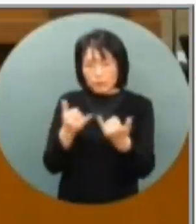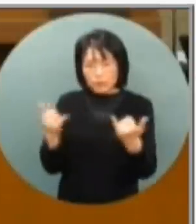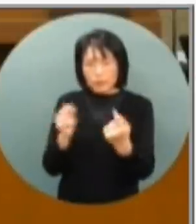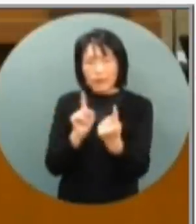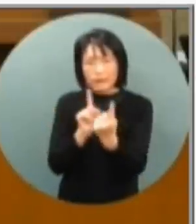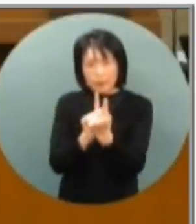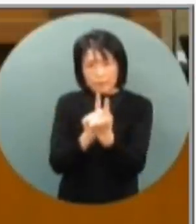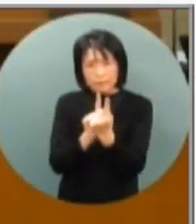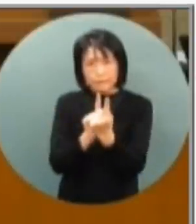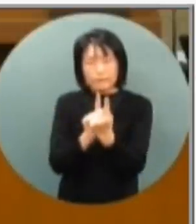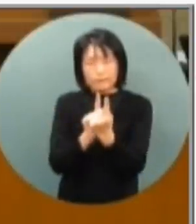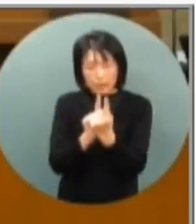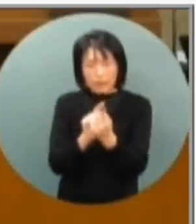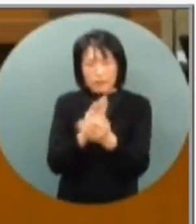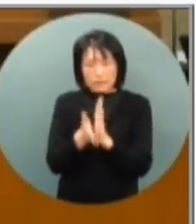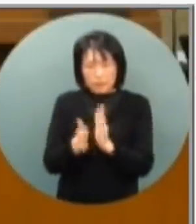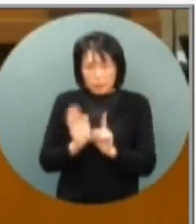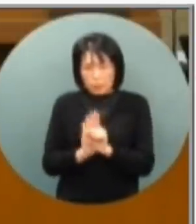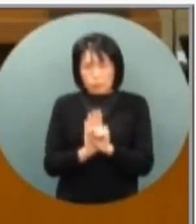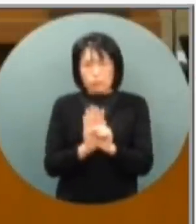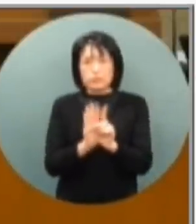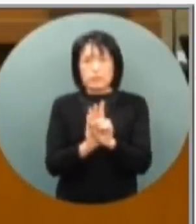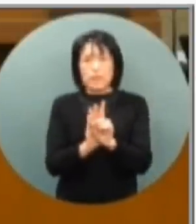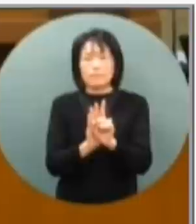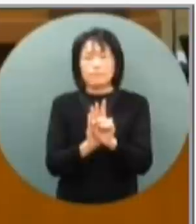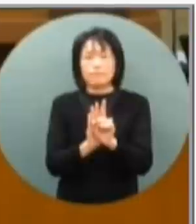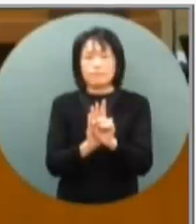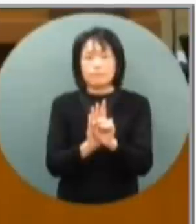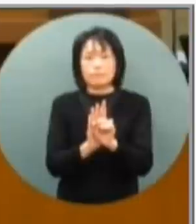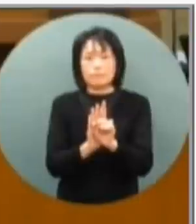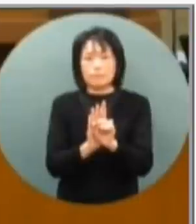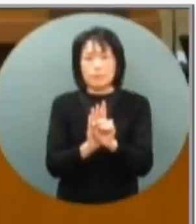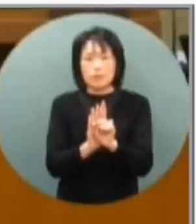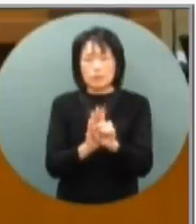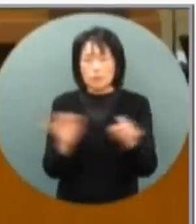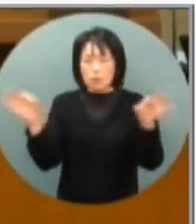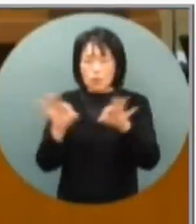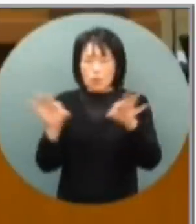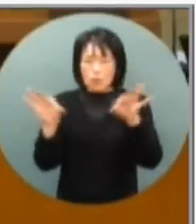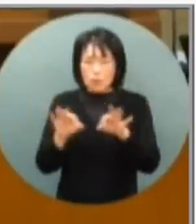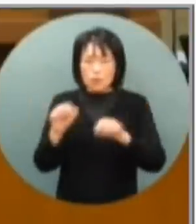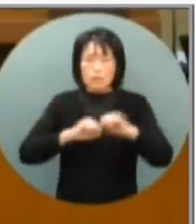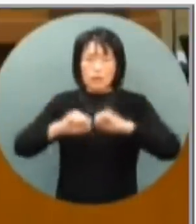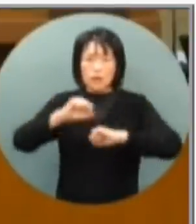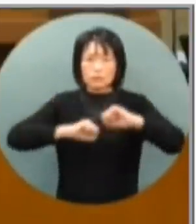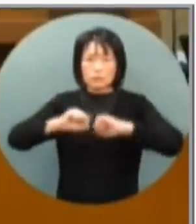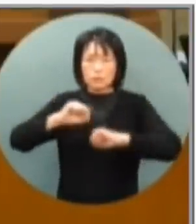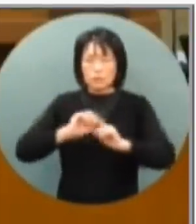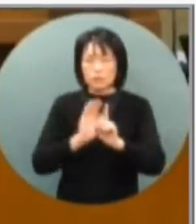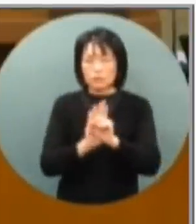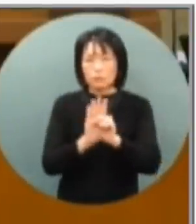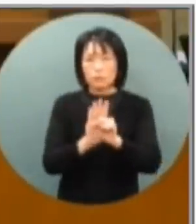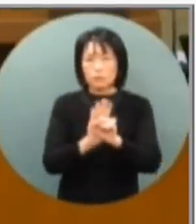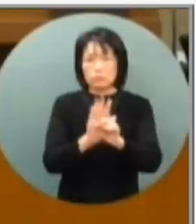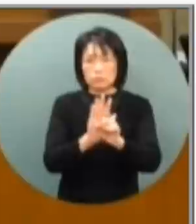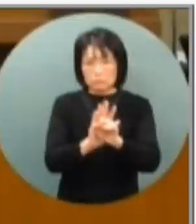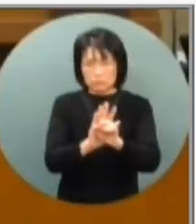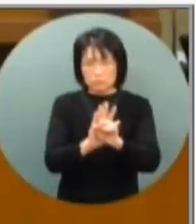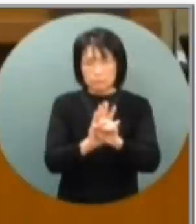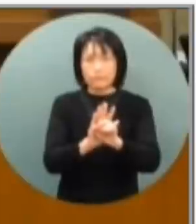に協力しましょうと、まあ、あの県としてもそういうあの募金活動に協力をさせていただく、こ